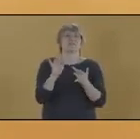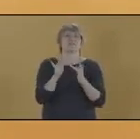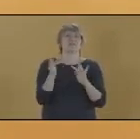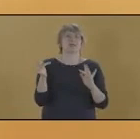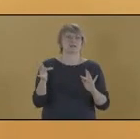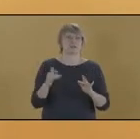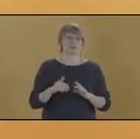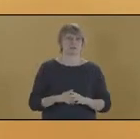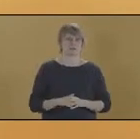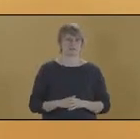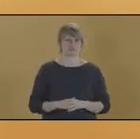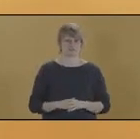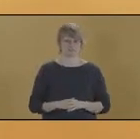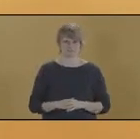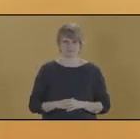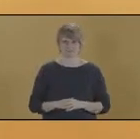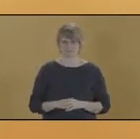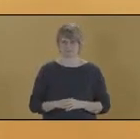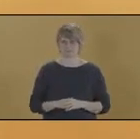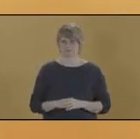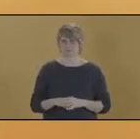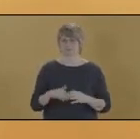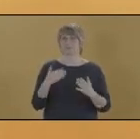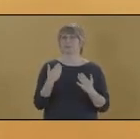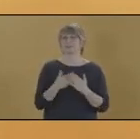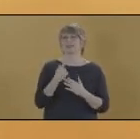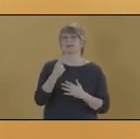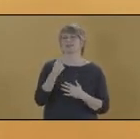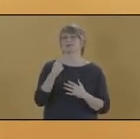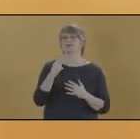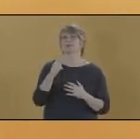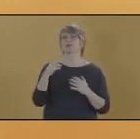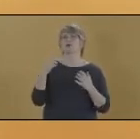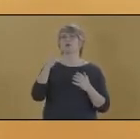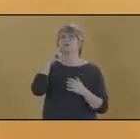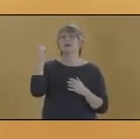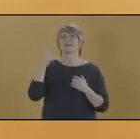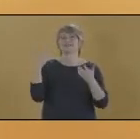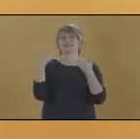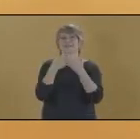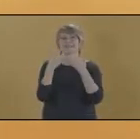Wie wird jetzt dieser Ukraine-Krieg in den Medien dargestellt?